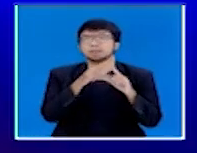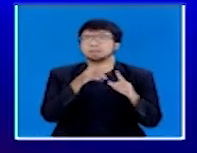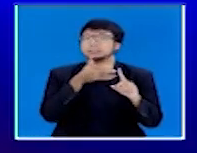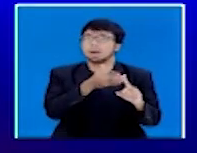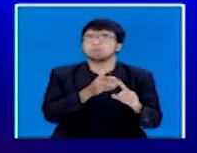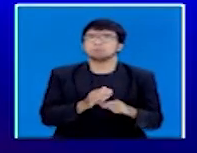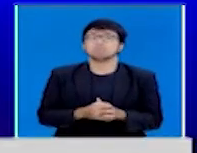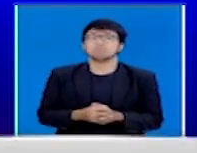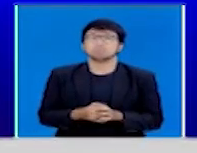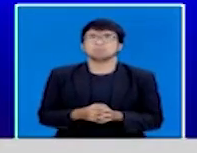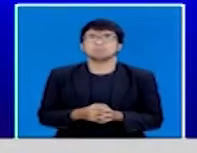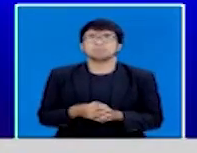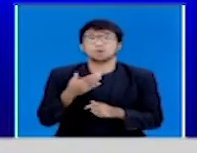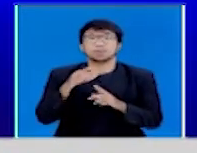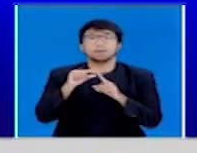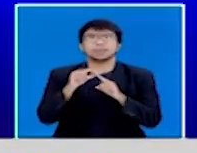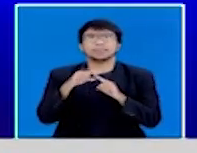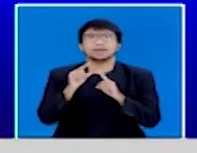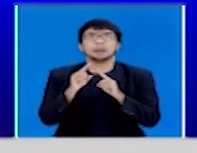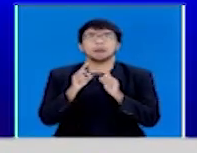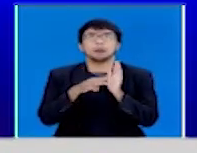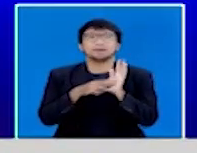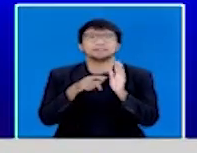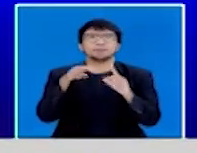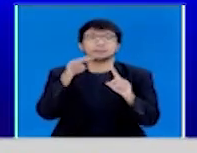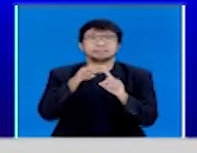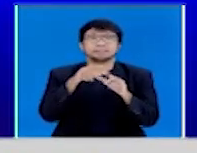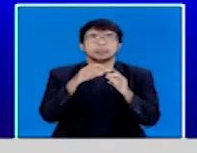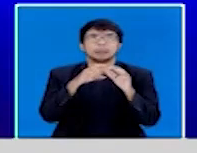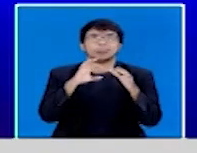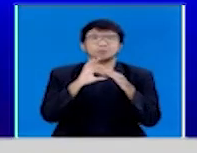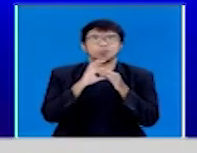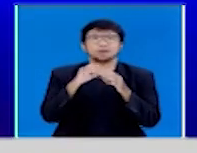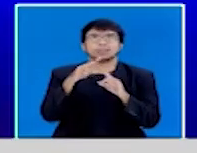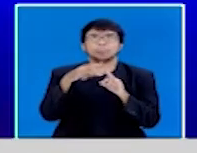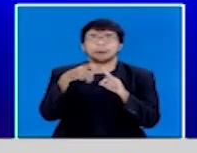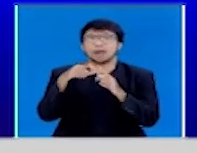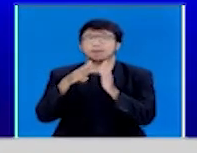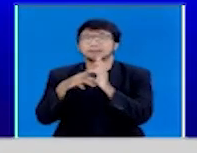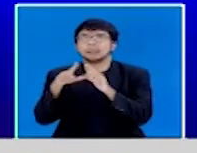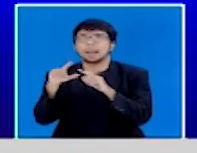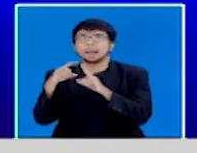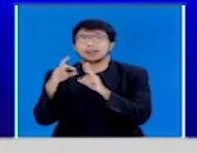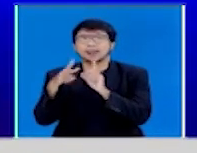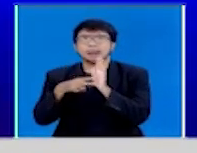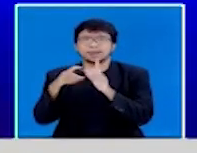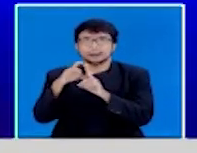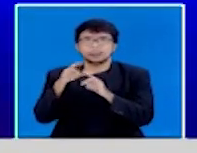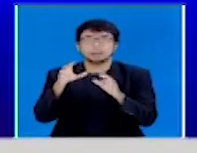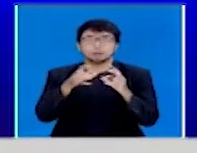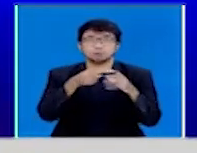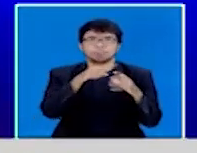Kita beralih ke informasi selanjutnya, pemirsa. Melalui PT MNC Vision Networks TBK dan PT MNC Land TBK MNC Group dan